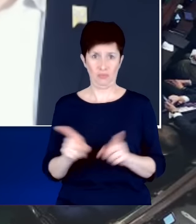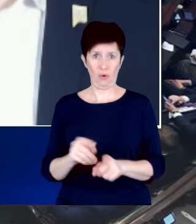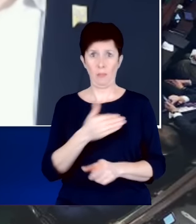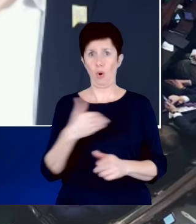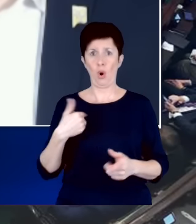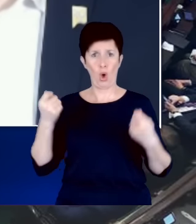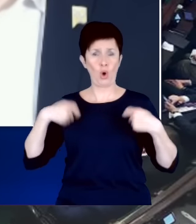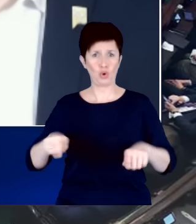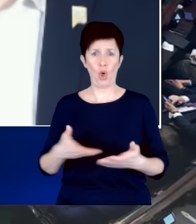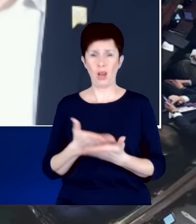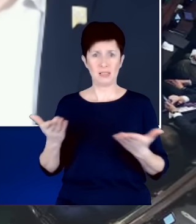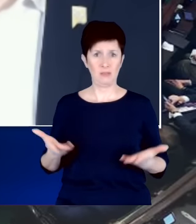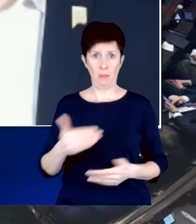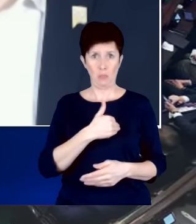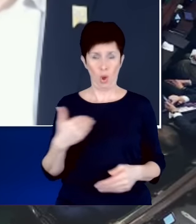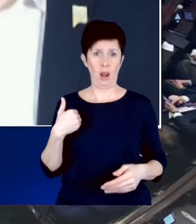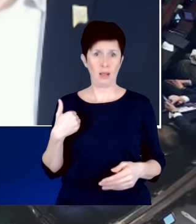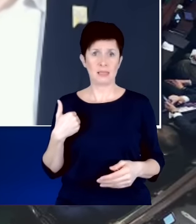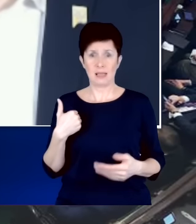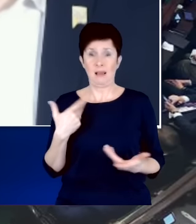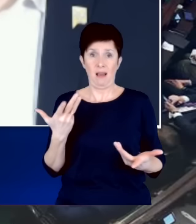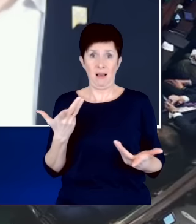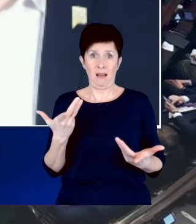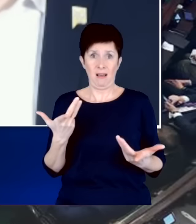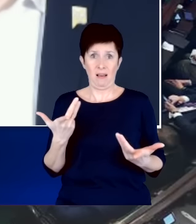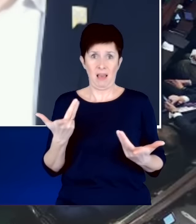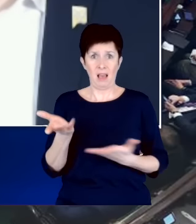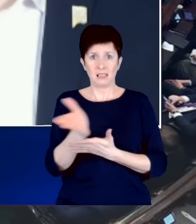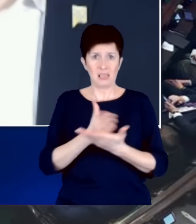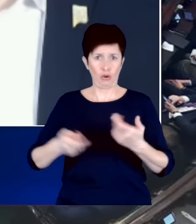przecież Polska, ten sektor rolny ma niezwykle silny.